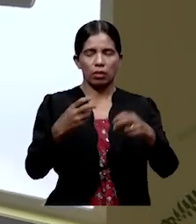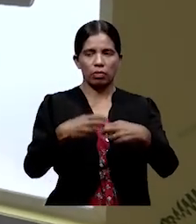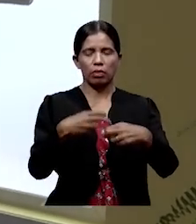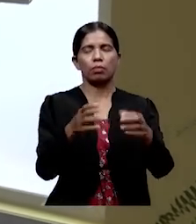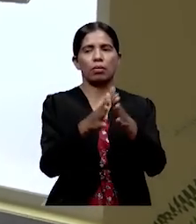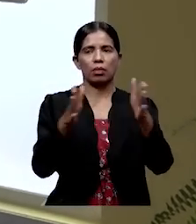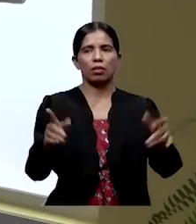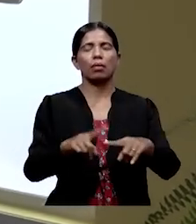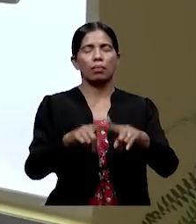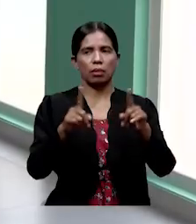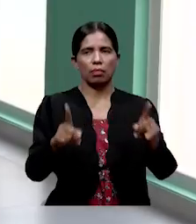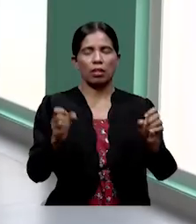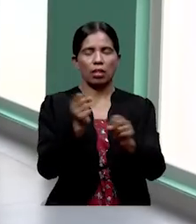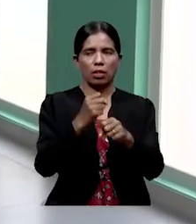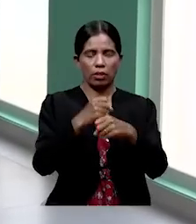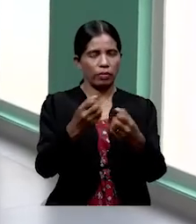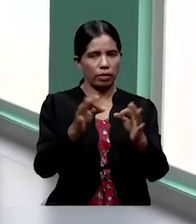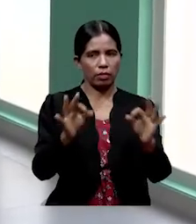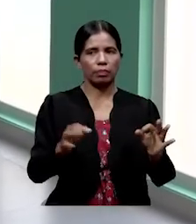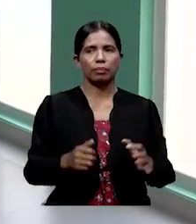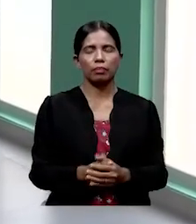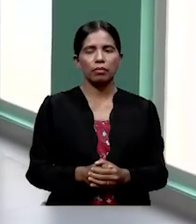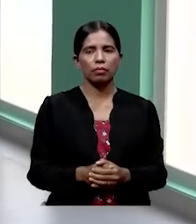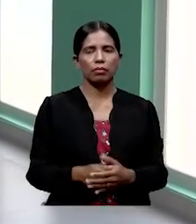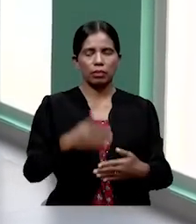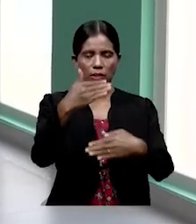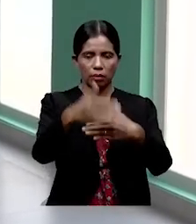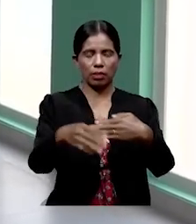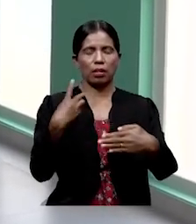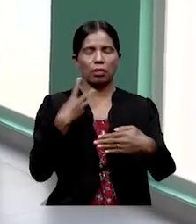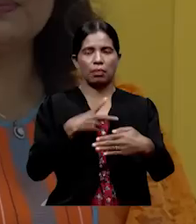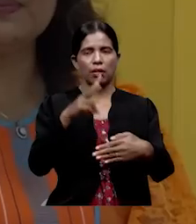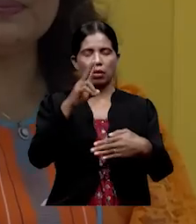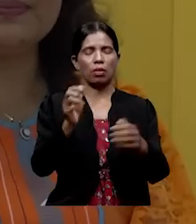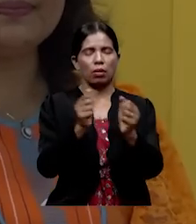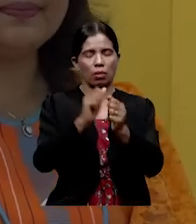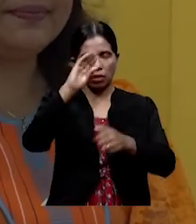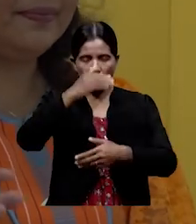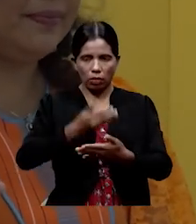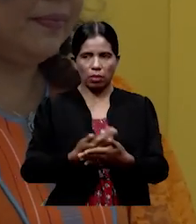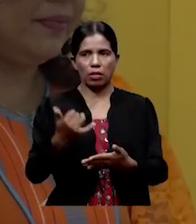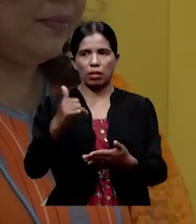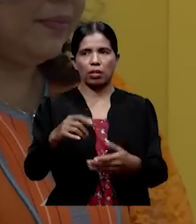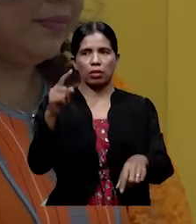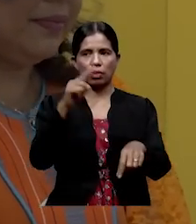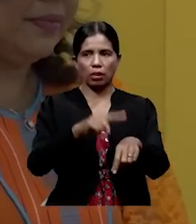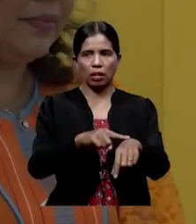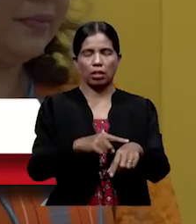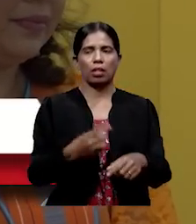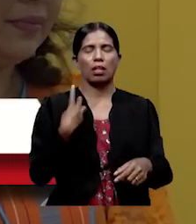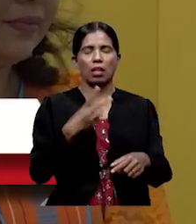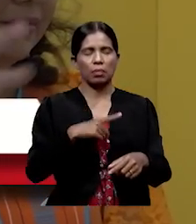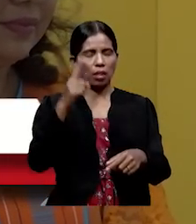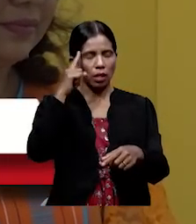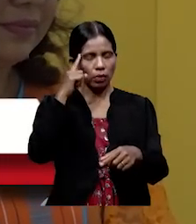ida mai be consegue ultrapasa. Pasu ida tamba nerwa ko ami wan ser dia. To hine ona tapi ami si halu